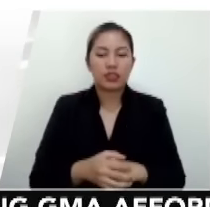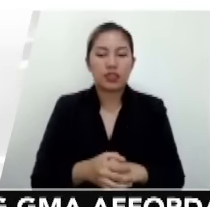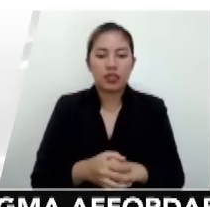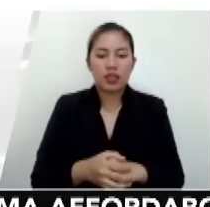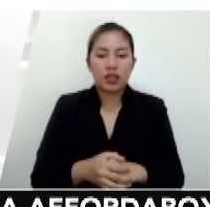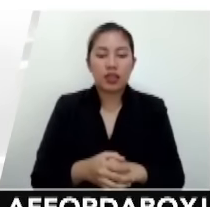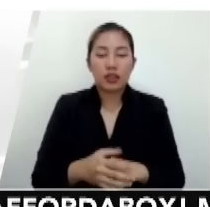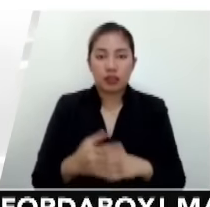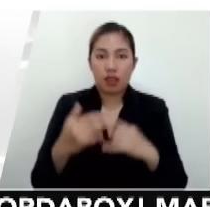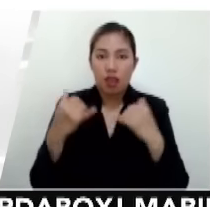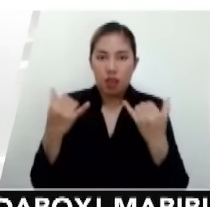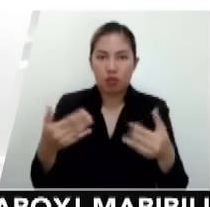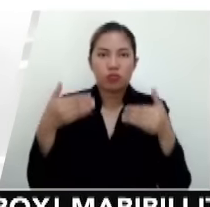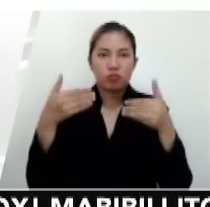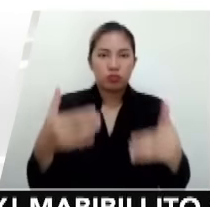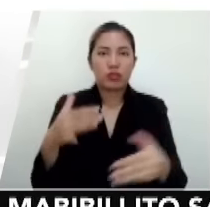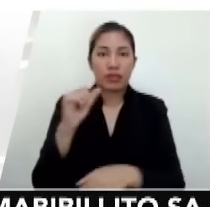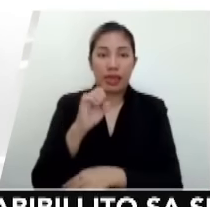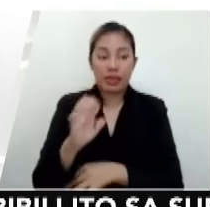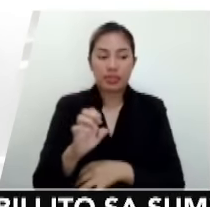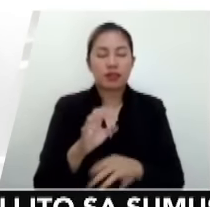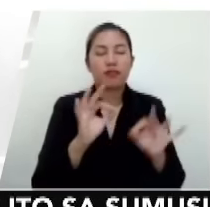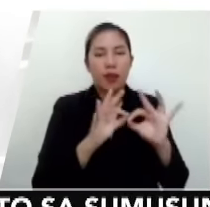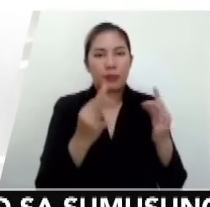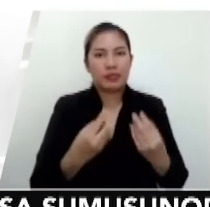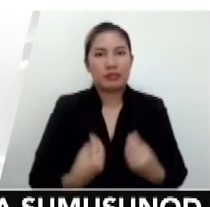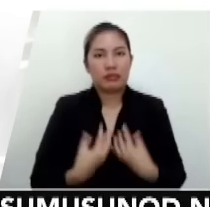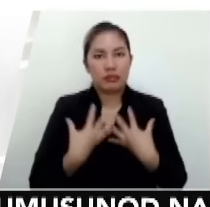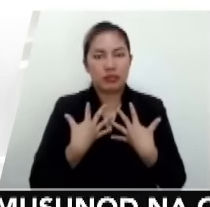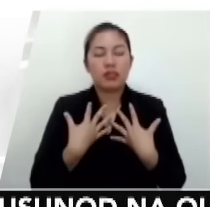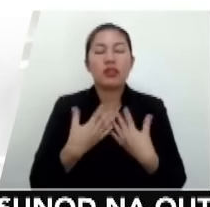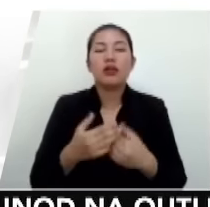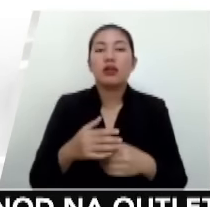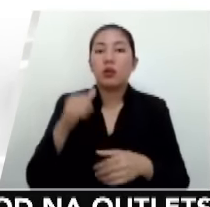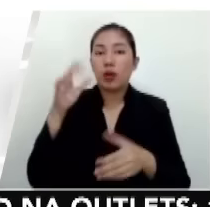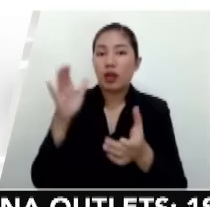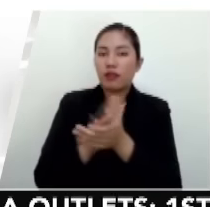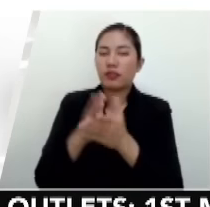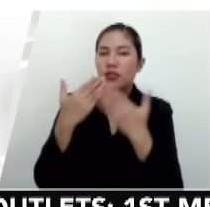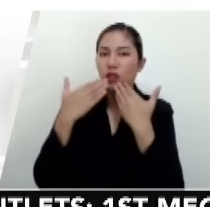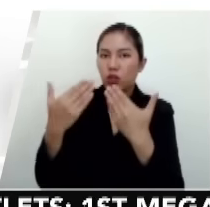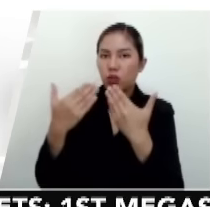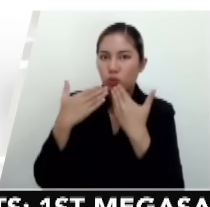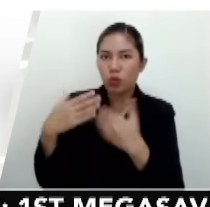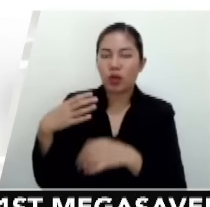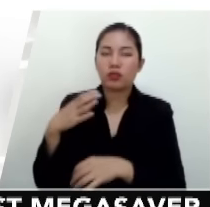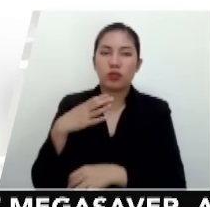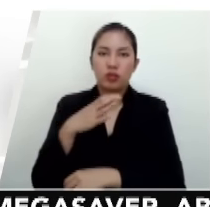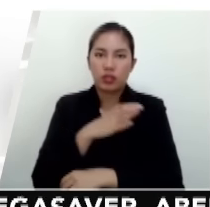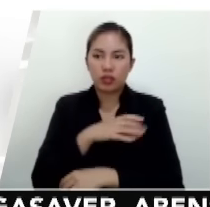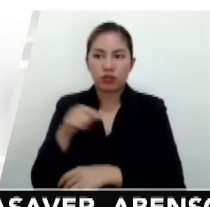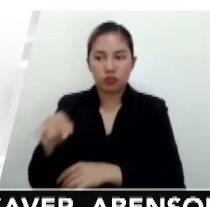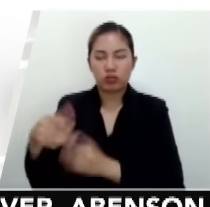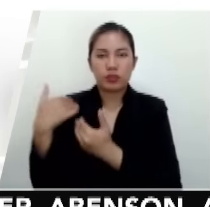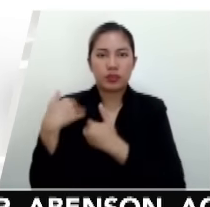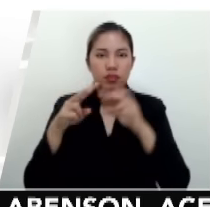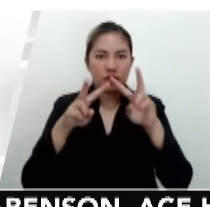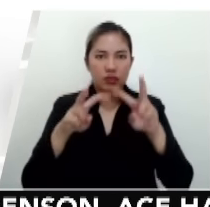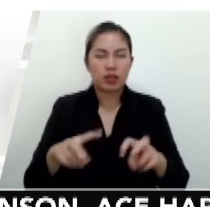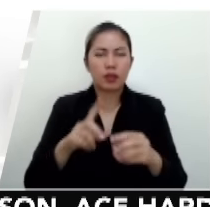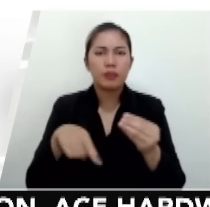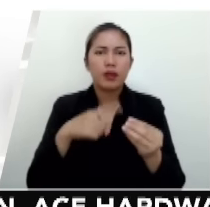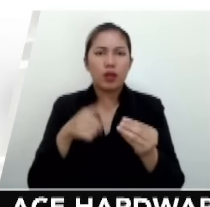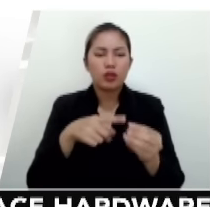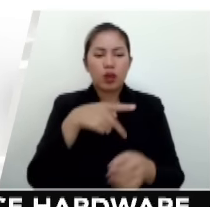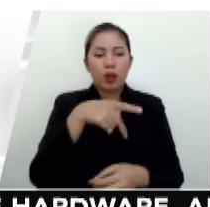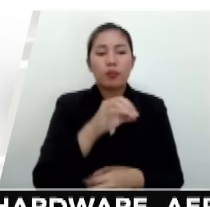na ang kaso. Nagpapasalamat ang kanyang misis sa mga testigo at sa Quad Committee ng Kamara na nag-iimbestiga sa posibleng koneksyon ng pogo, illegal